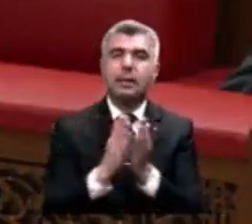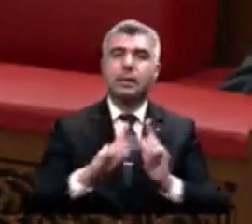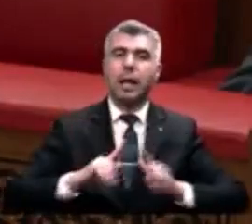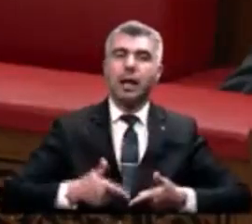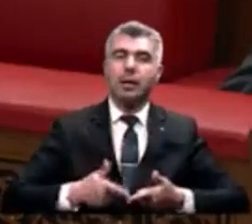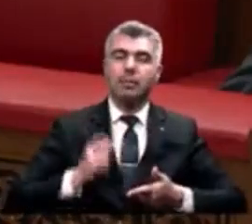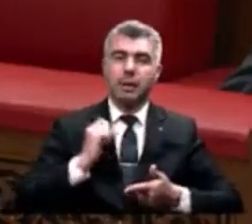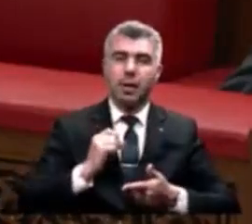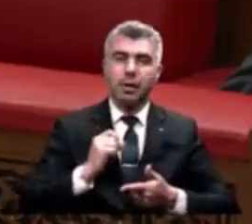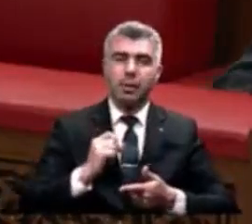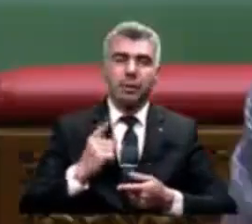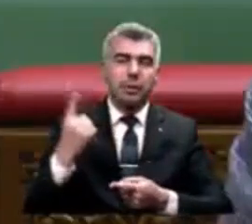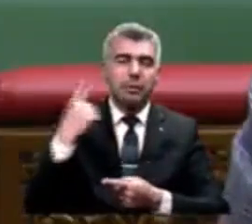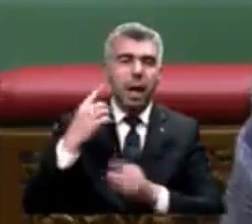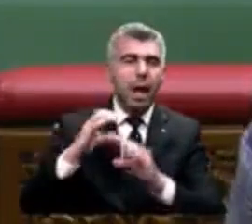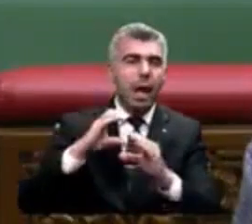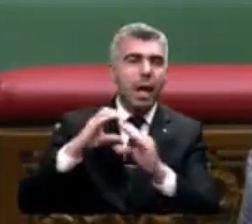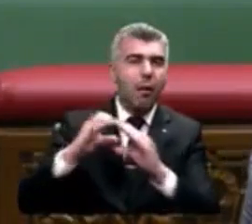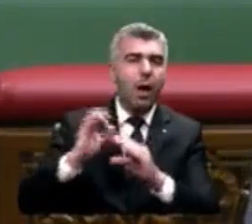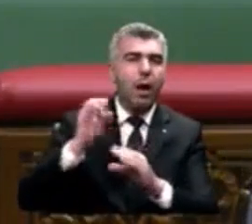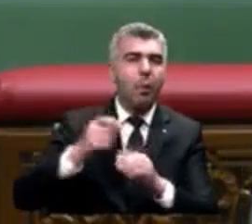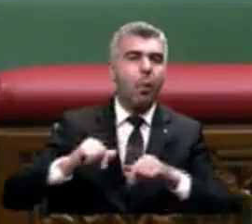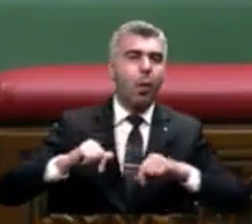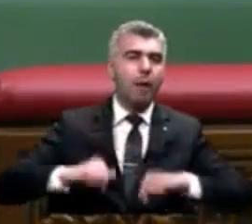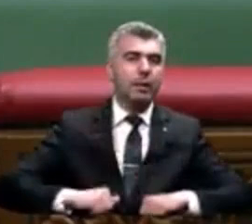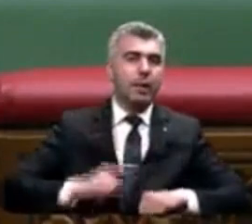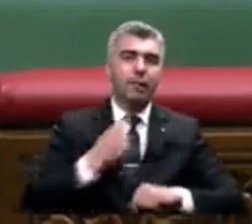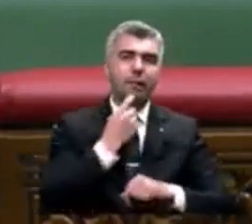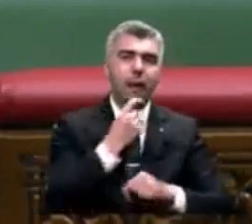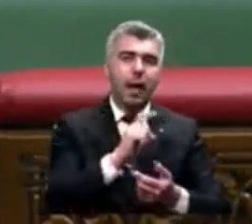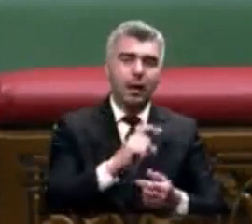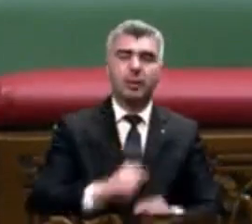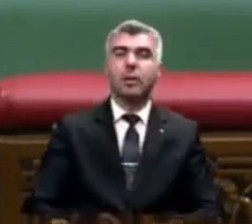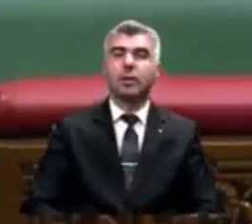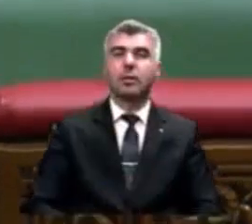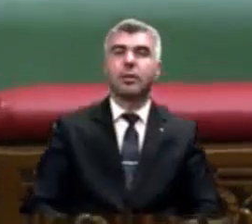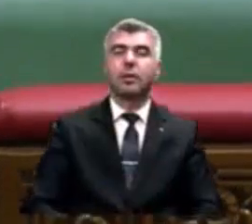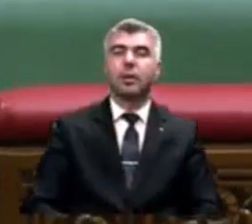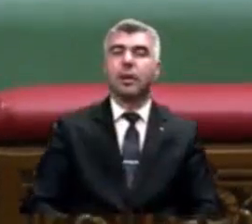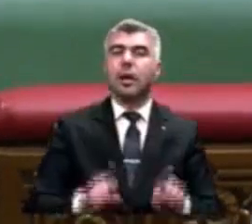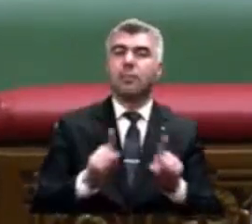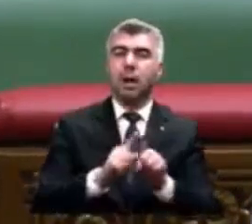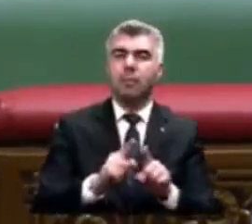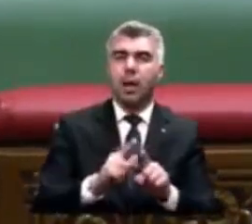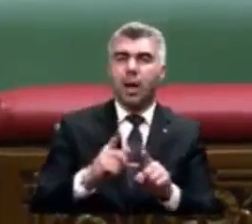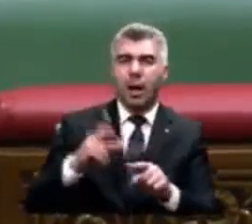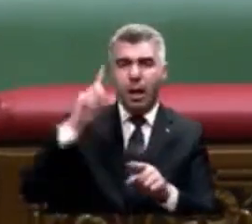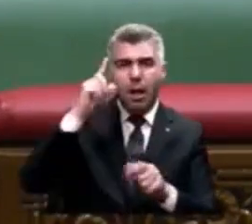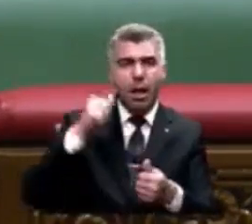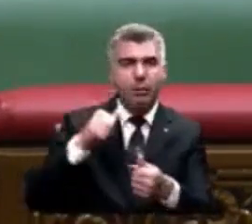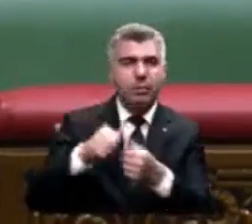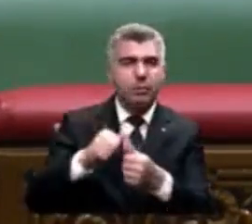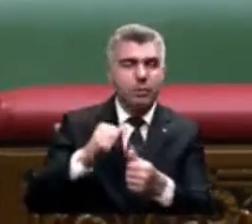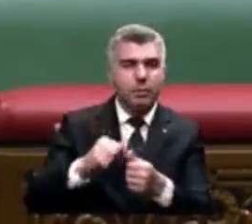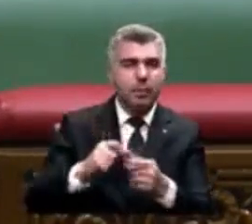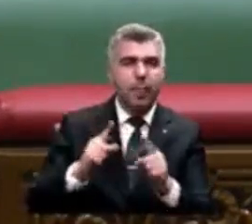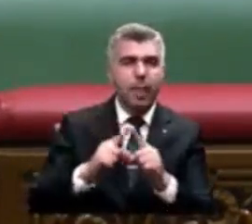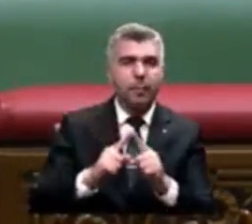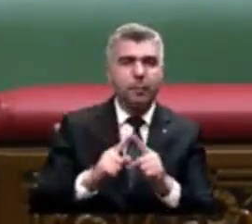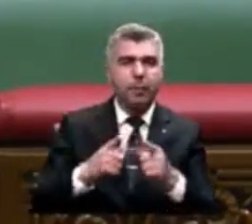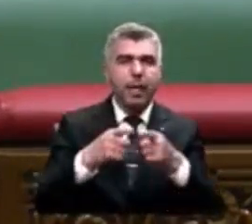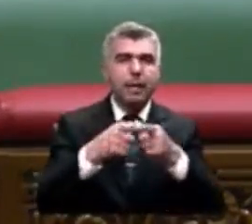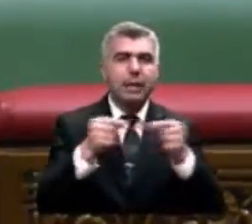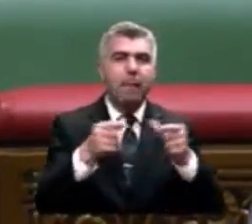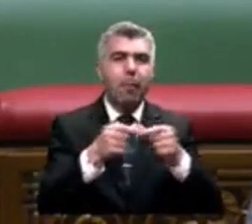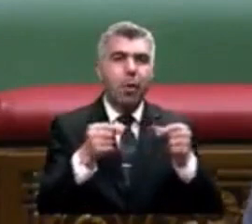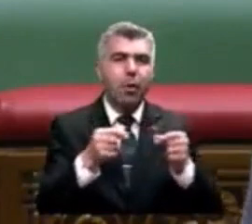حوار السيدة الوزيرة. الوضعية الاعتبارية ديال الأساتذة والمعلمين مثلا اليابان أو الدول